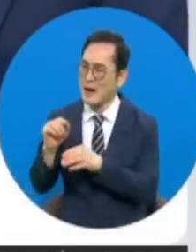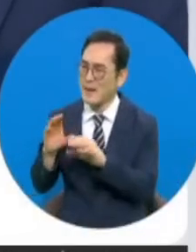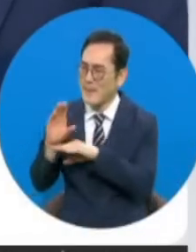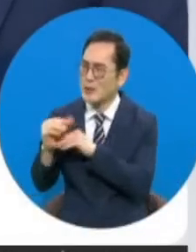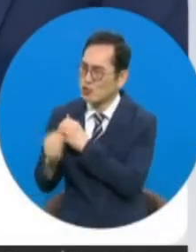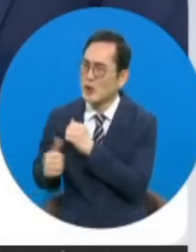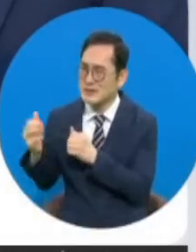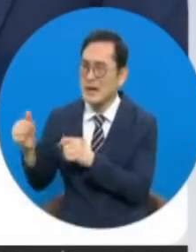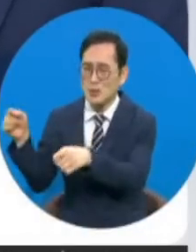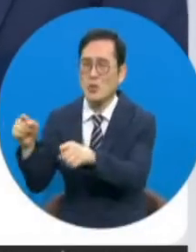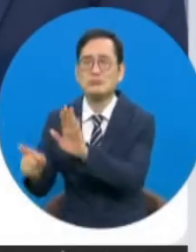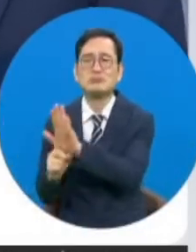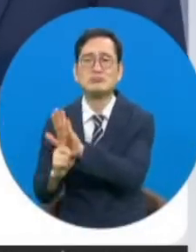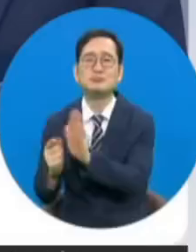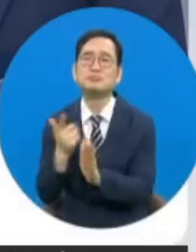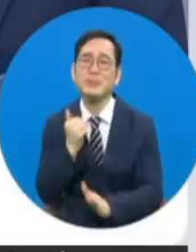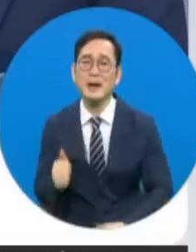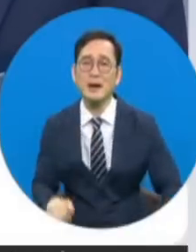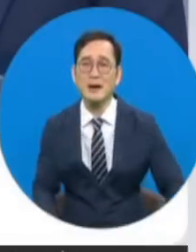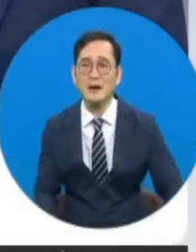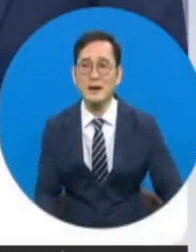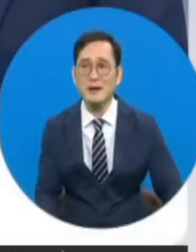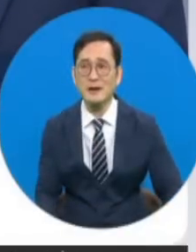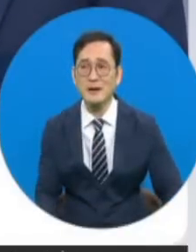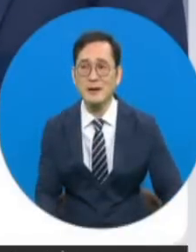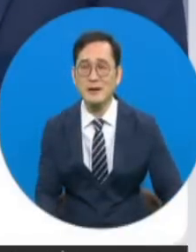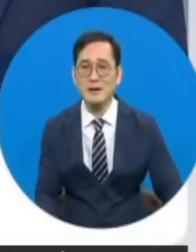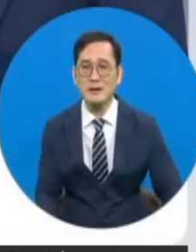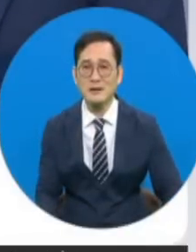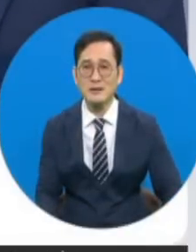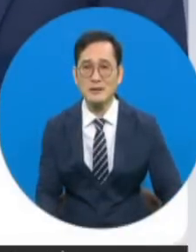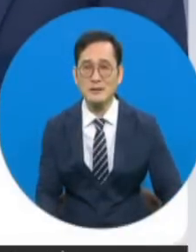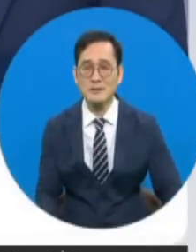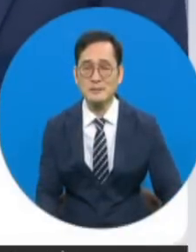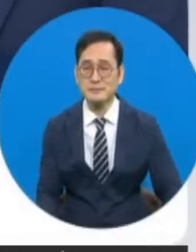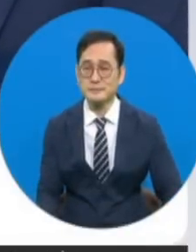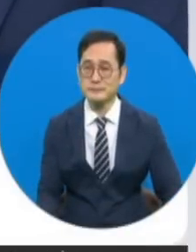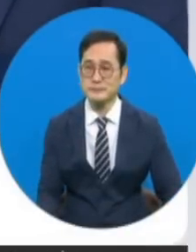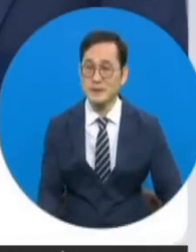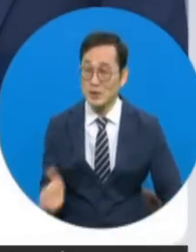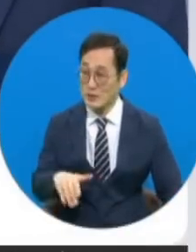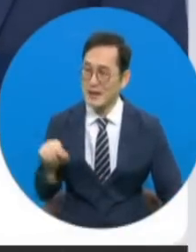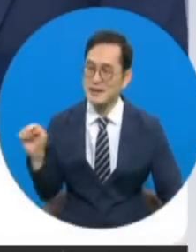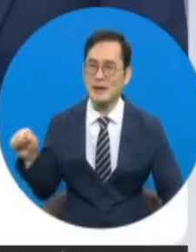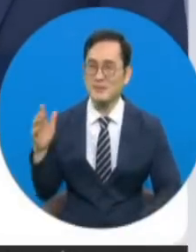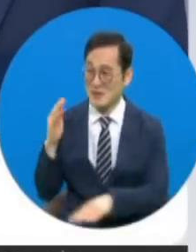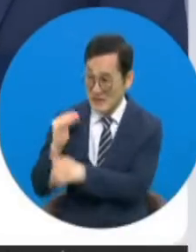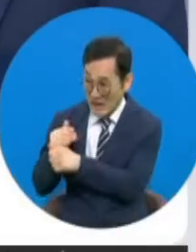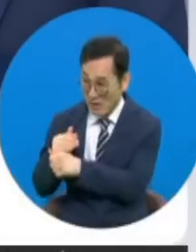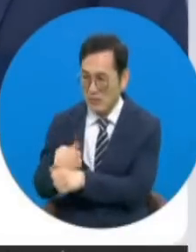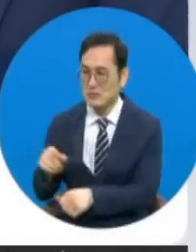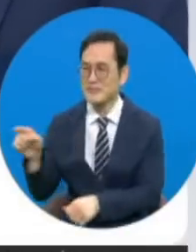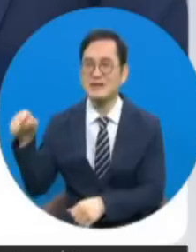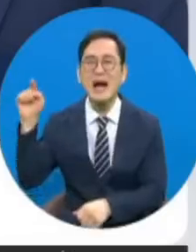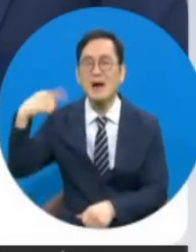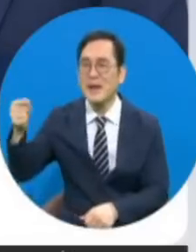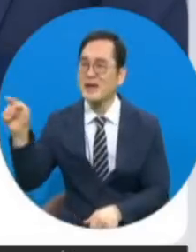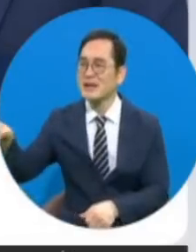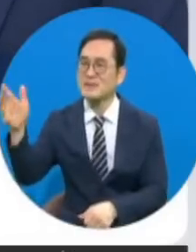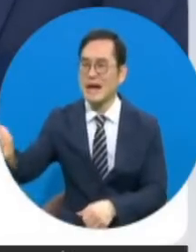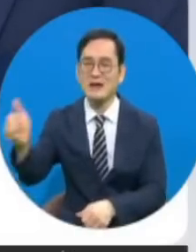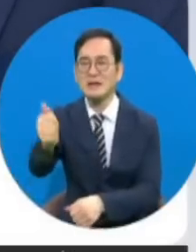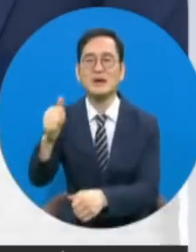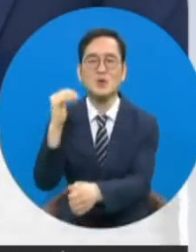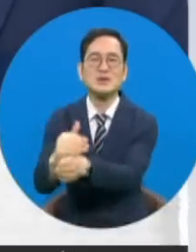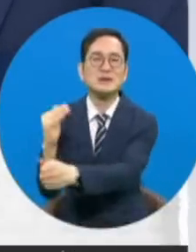방통위원장이 하는 얘기도 다음 추출 대상은 KBS MBC 사장일 것이다라고 한 인터뷰도 언론보도를 통해서 나오더라고요 이런